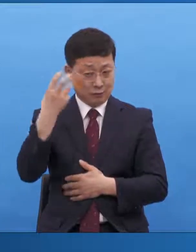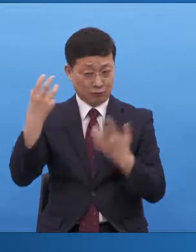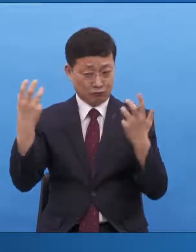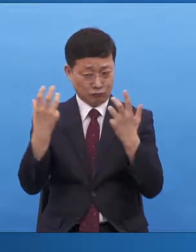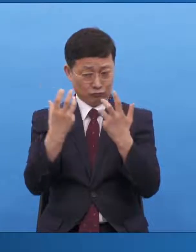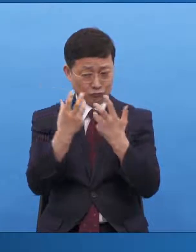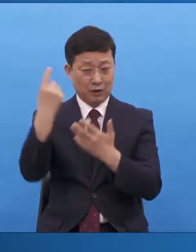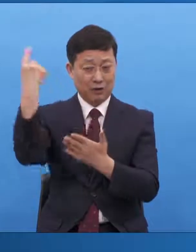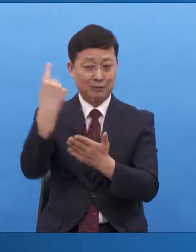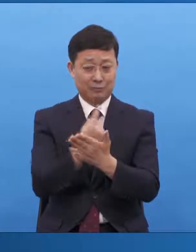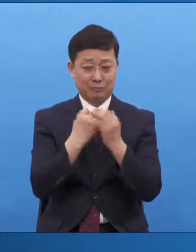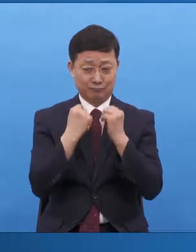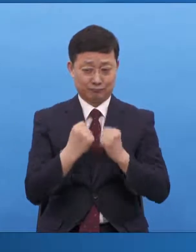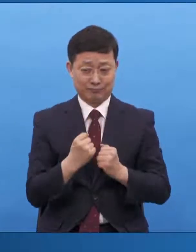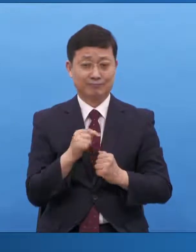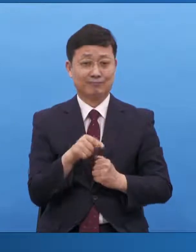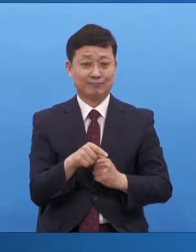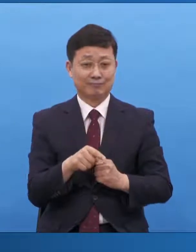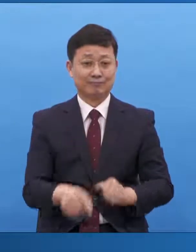이때에